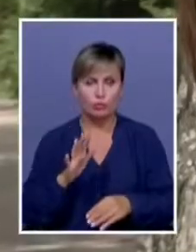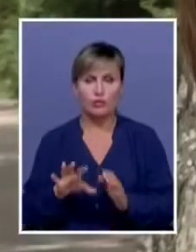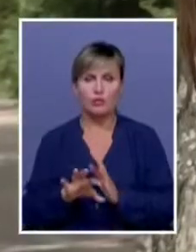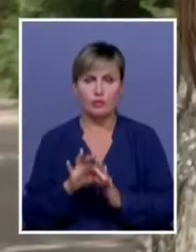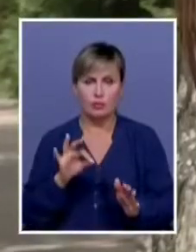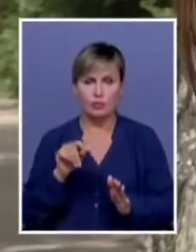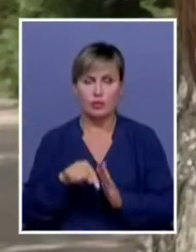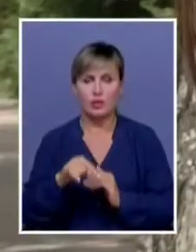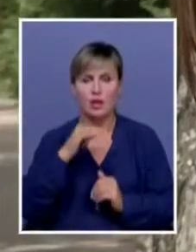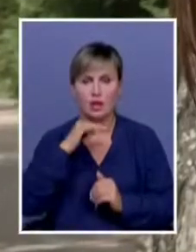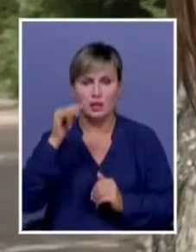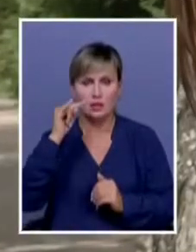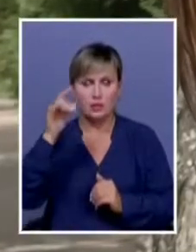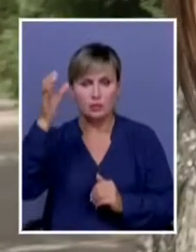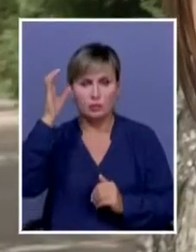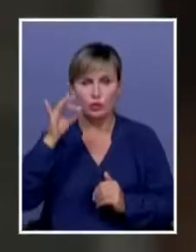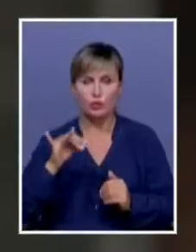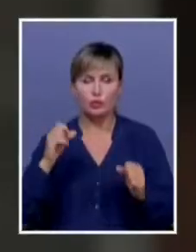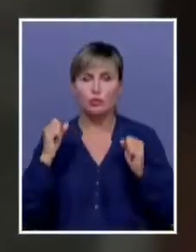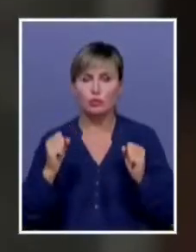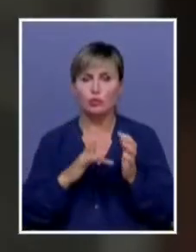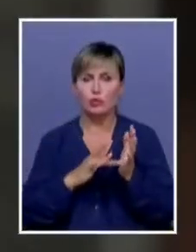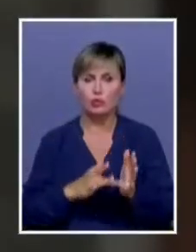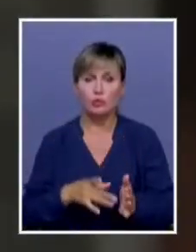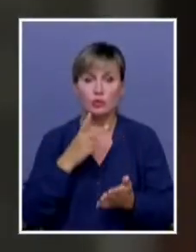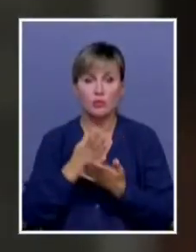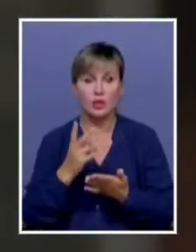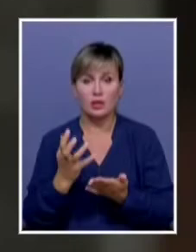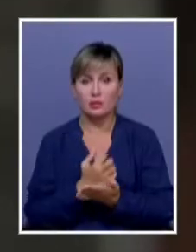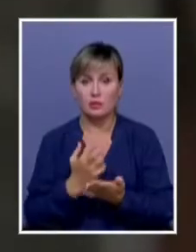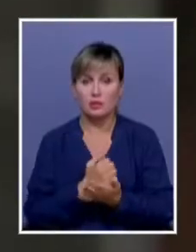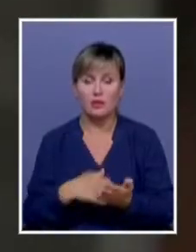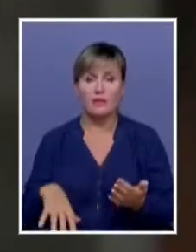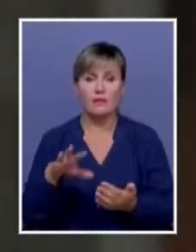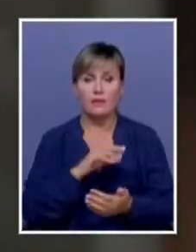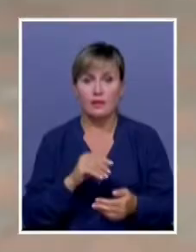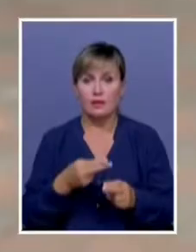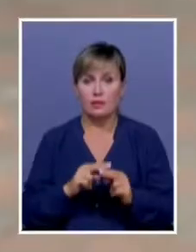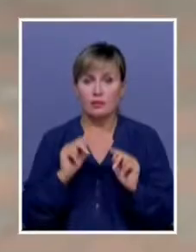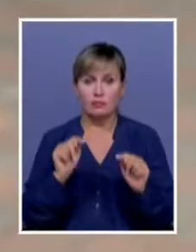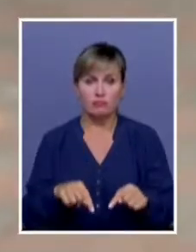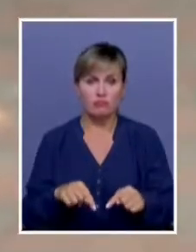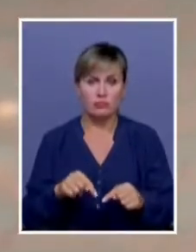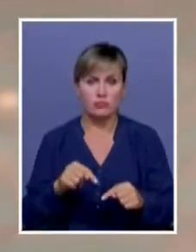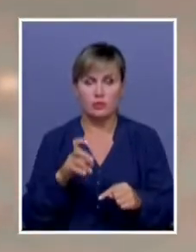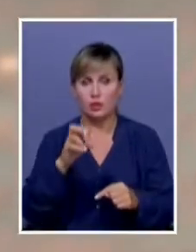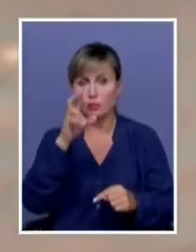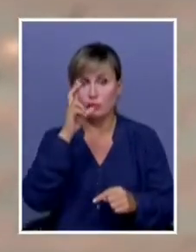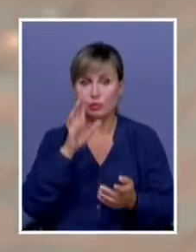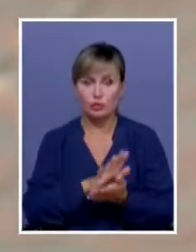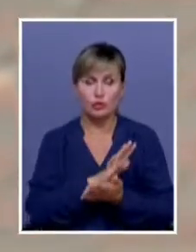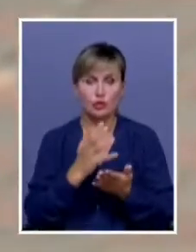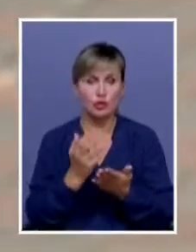на Казахскую академию спорта и туризма. Но несмотря на спортивные достижения, Всеволоду поступить в заветный вуз на бюджетной основе